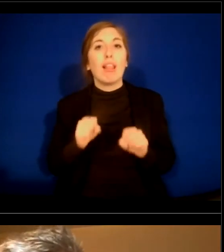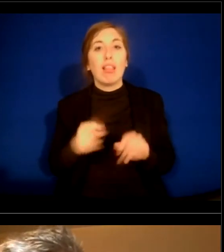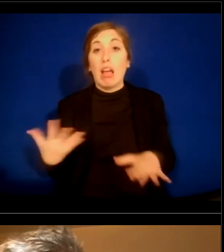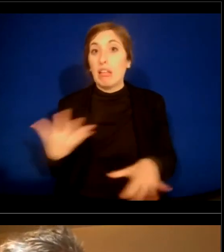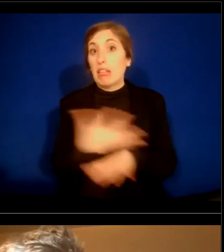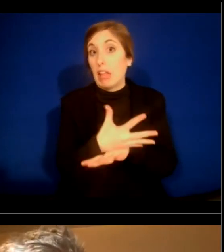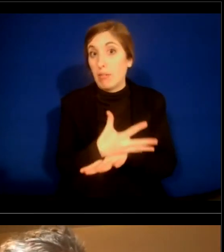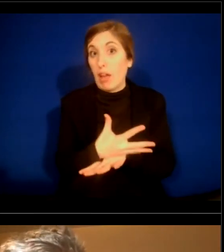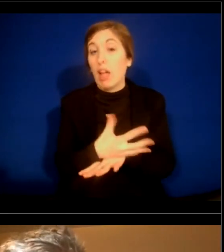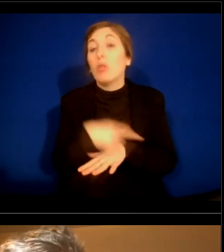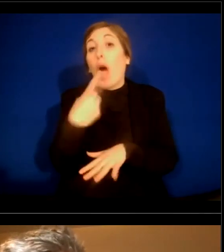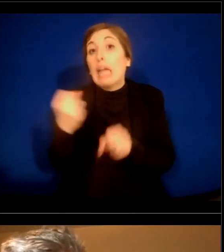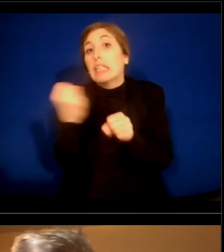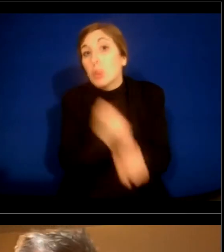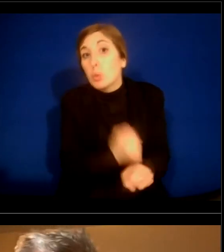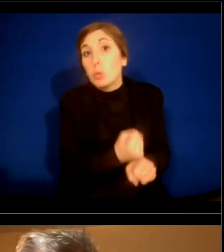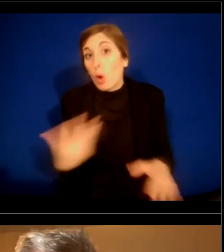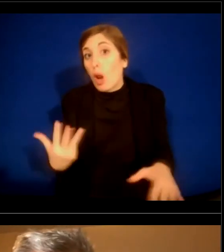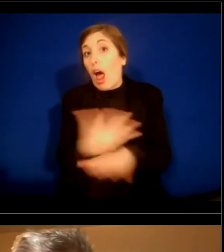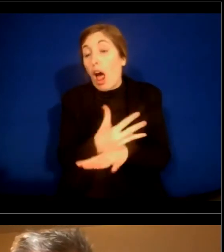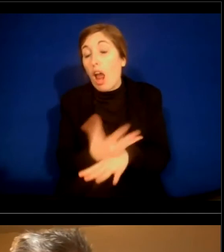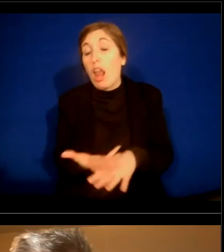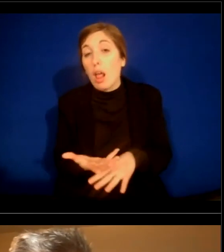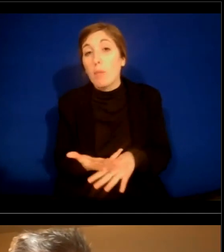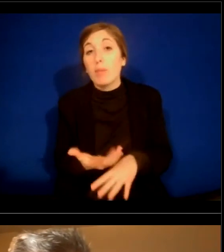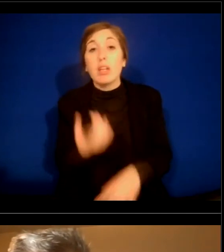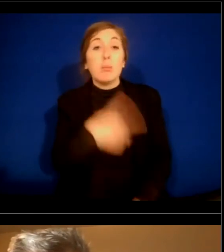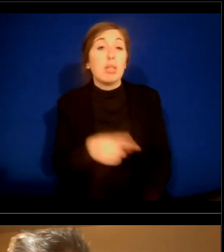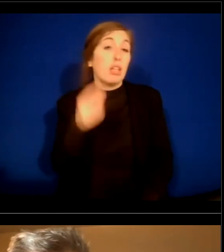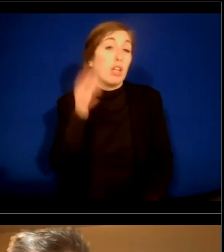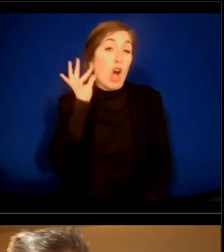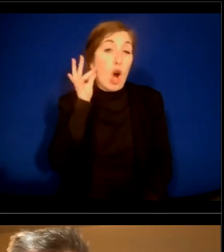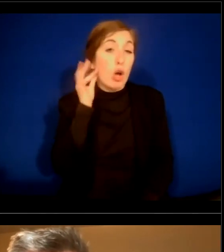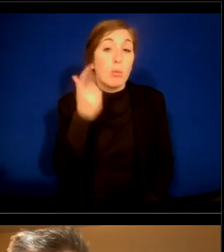costruire una migliore capacità di risposta da questo punto di vista, ecco.